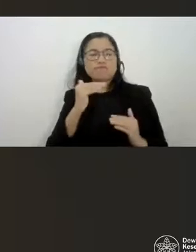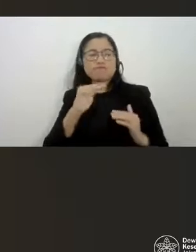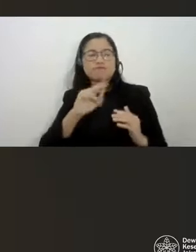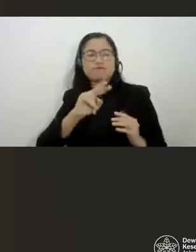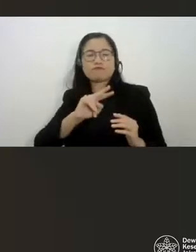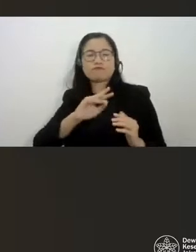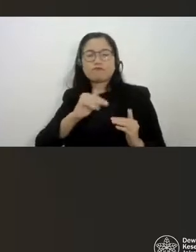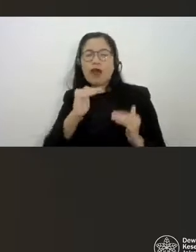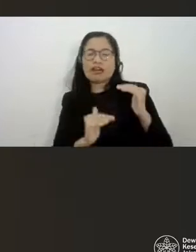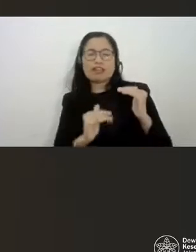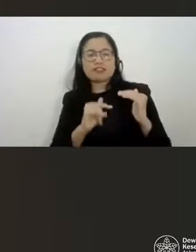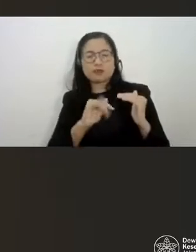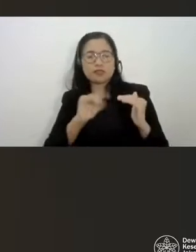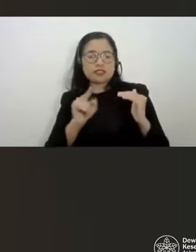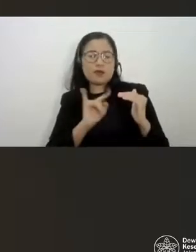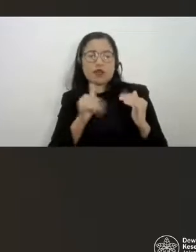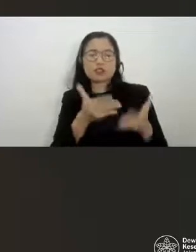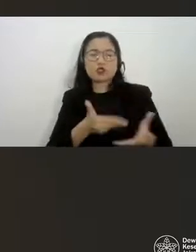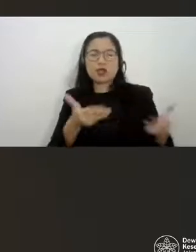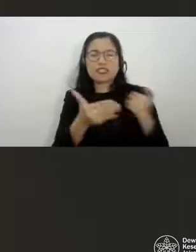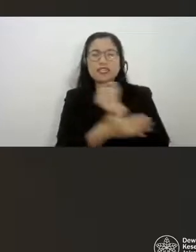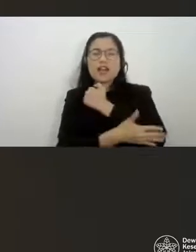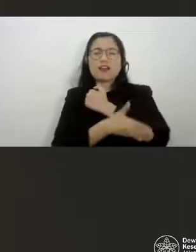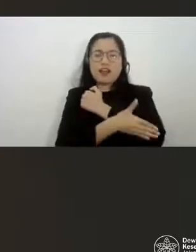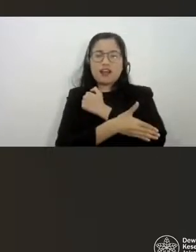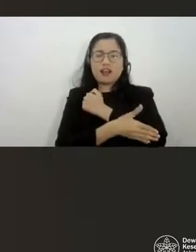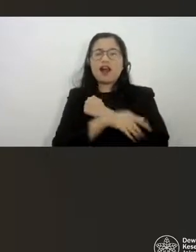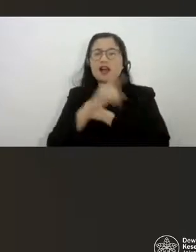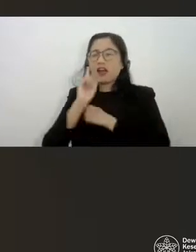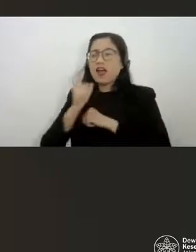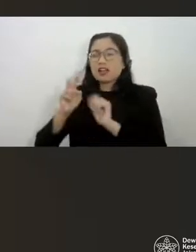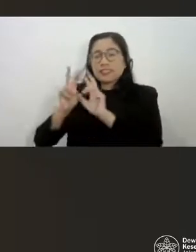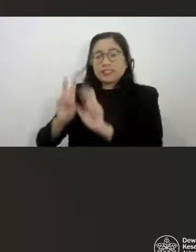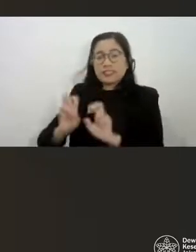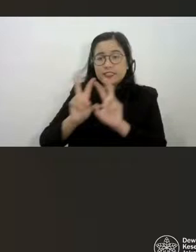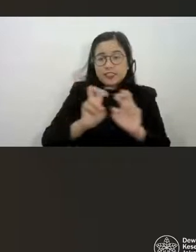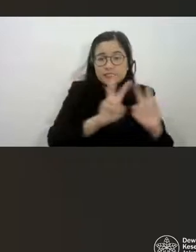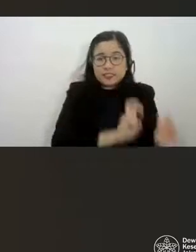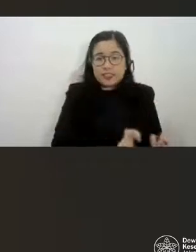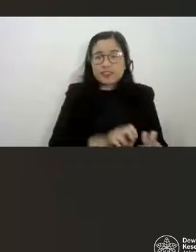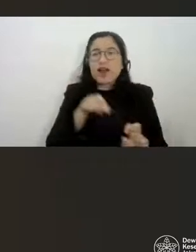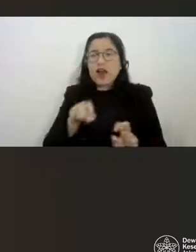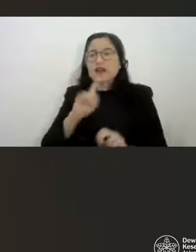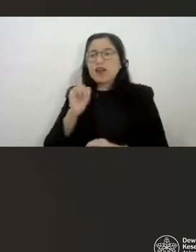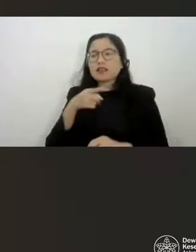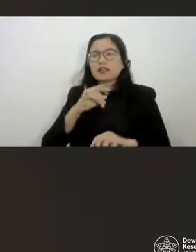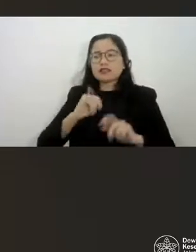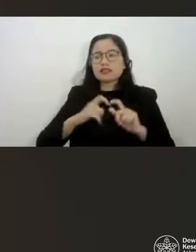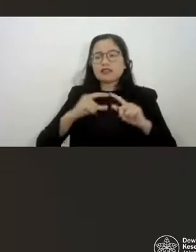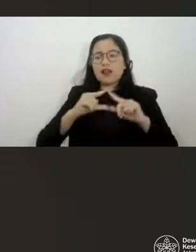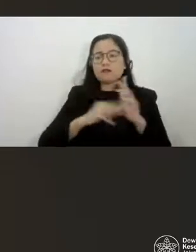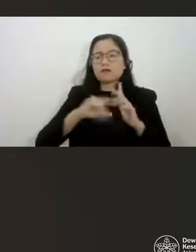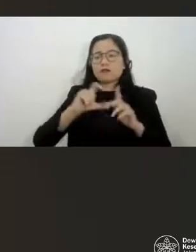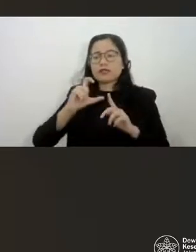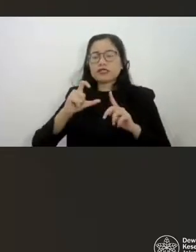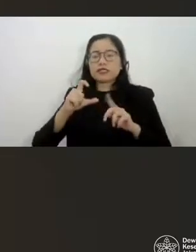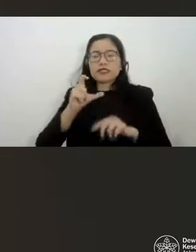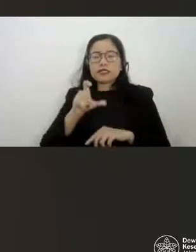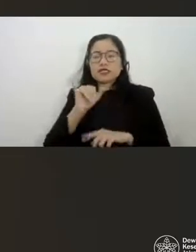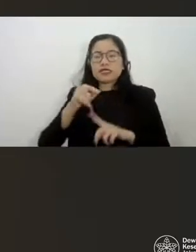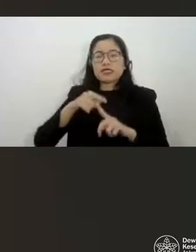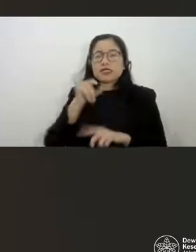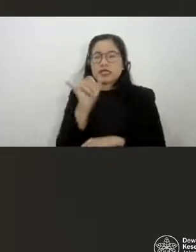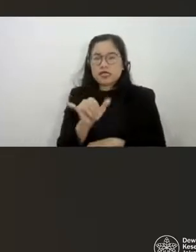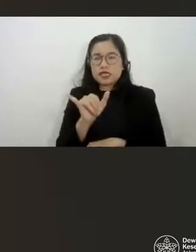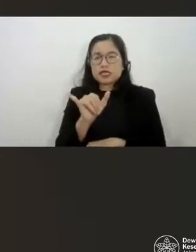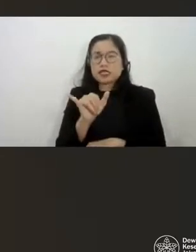Survei tersebut juga mengkonfirmasi sejumlah riset. Salah satunya adalah riset dari Islamicity Indices yang memilih 10